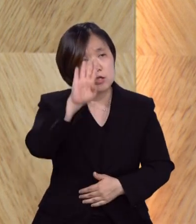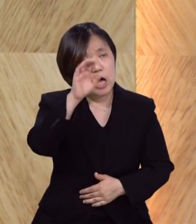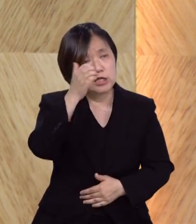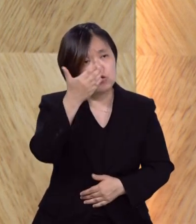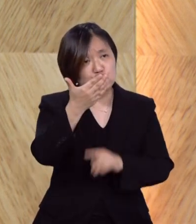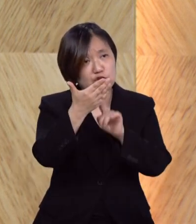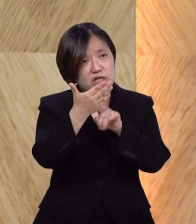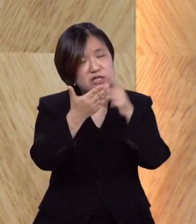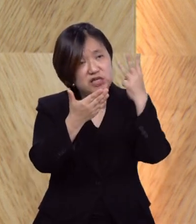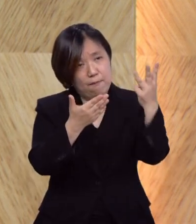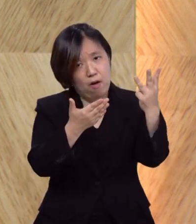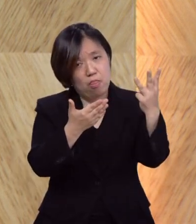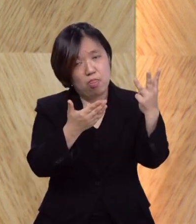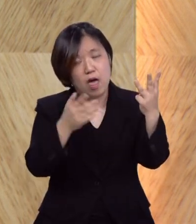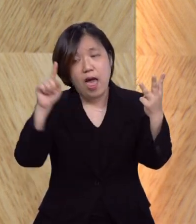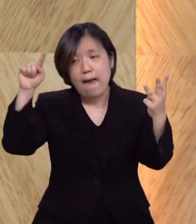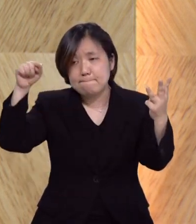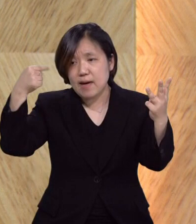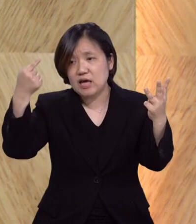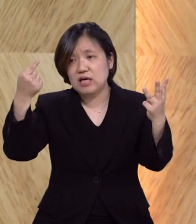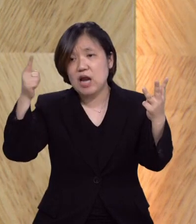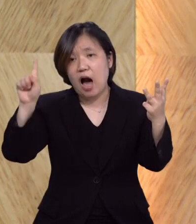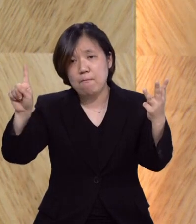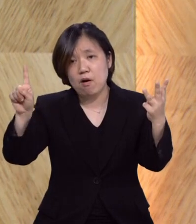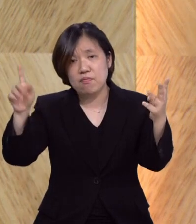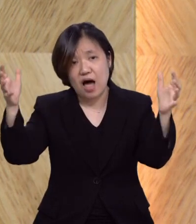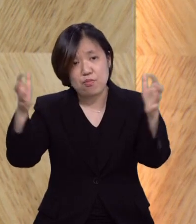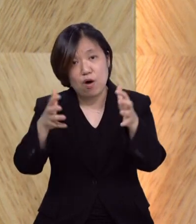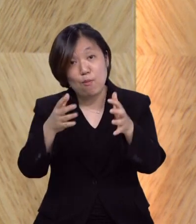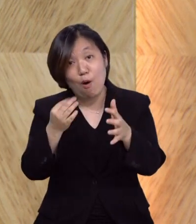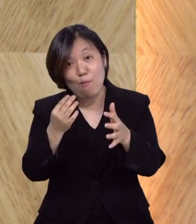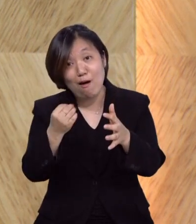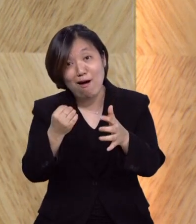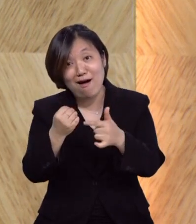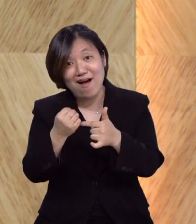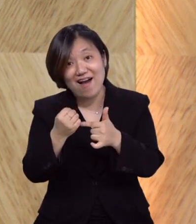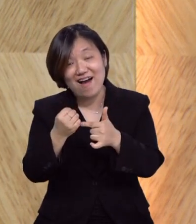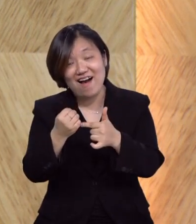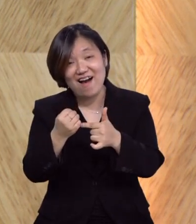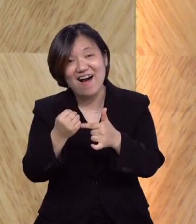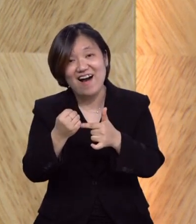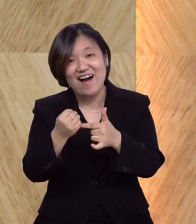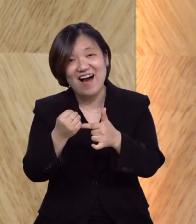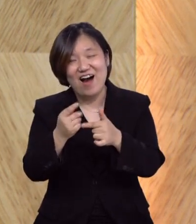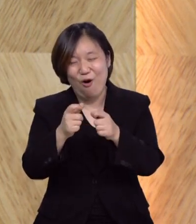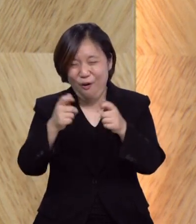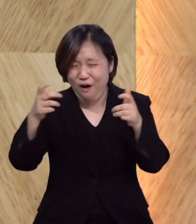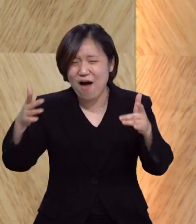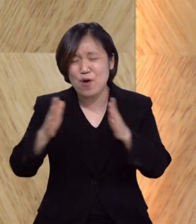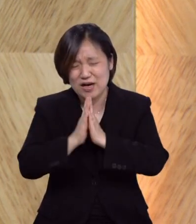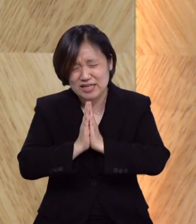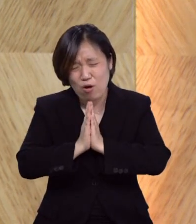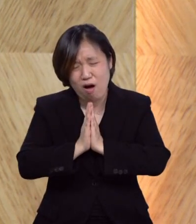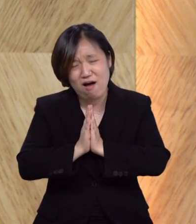100일 기도 한 번 다 더하면 며칠 기도한 건가요 여러분들이 계산해 보세요